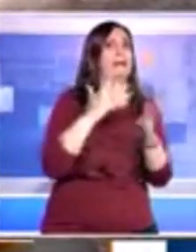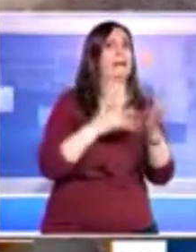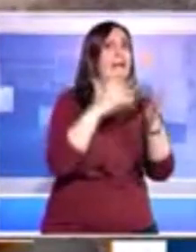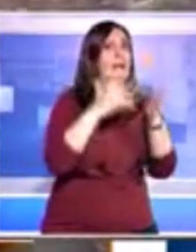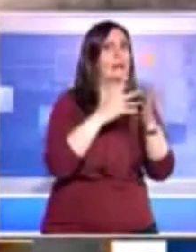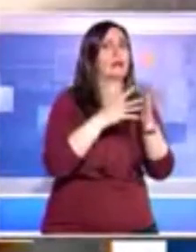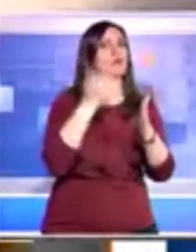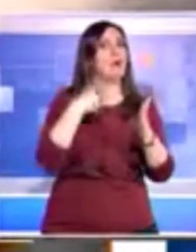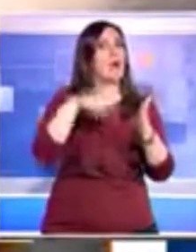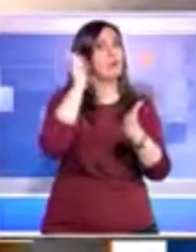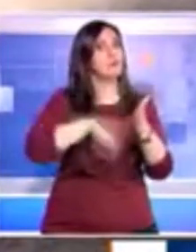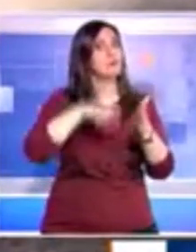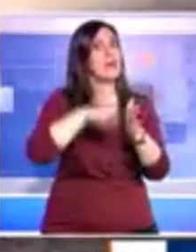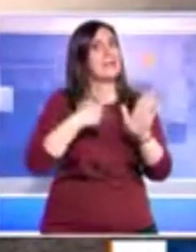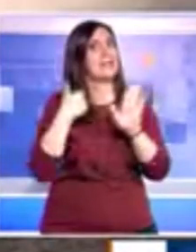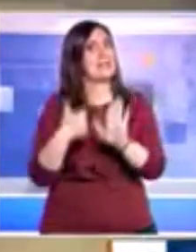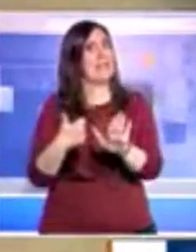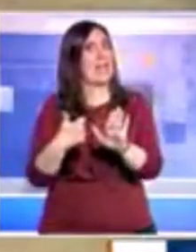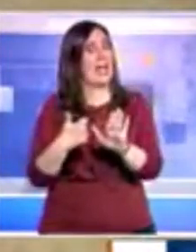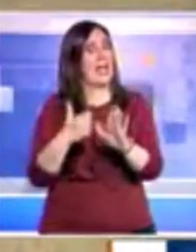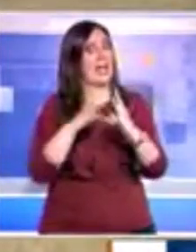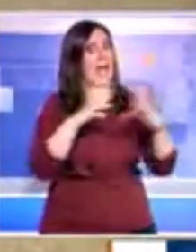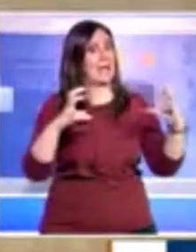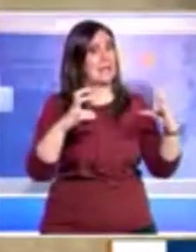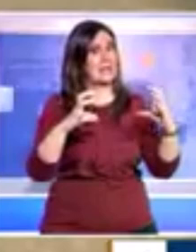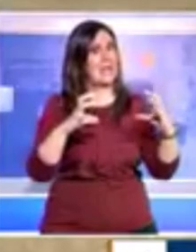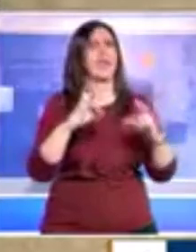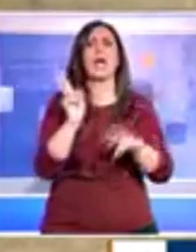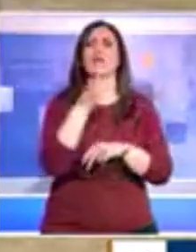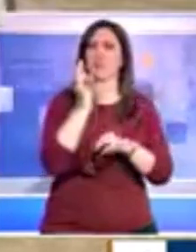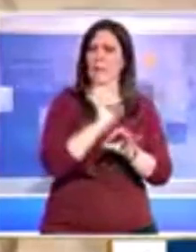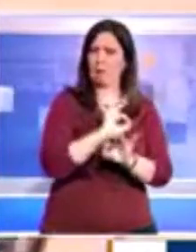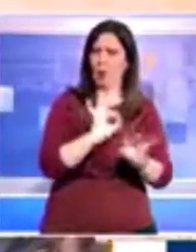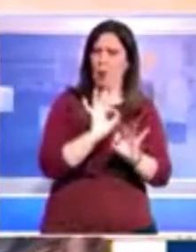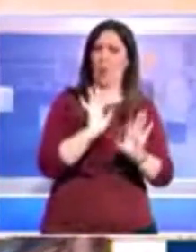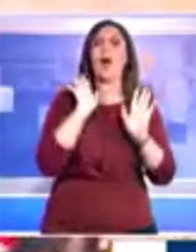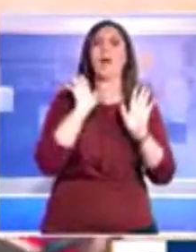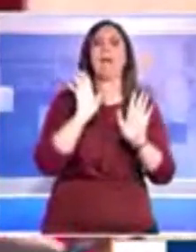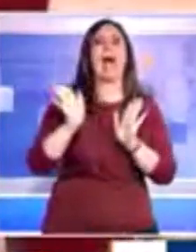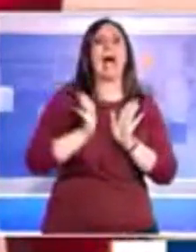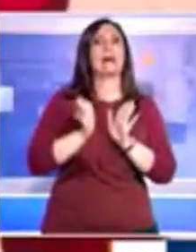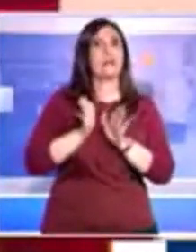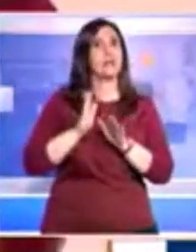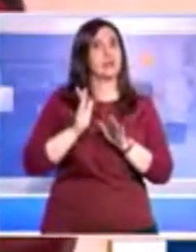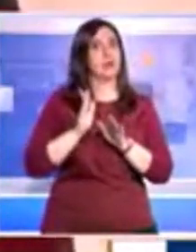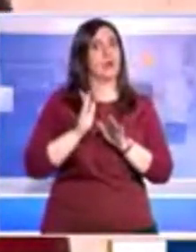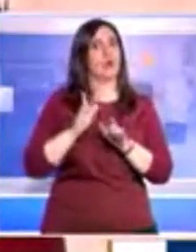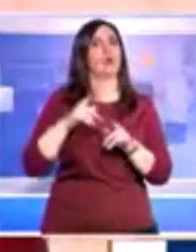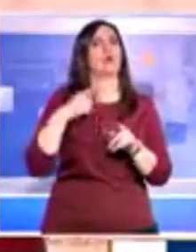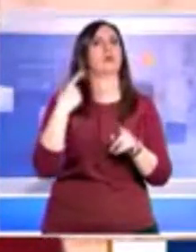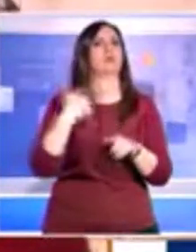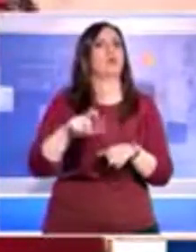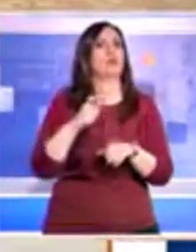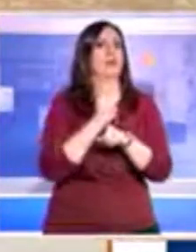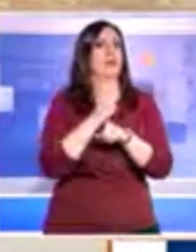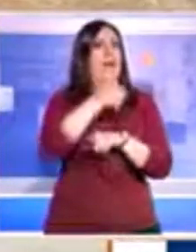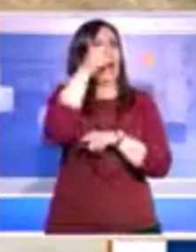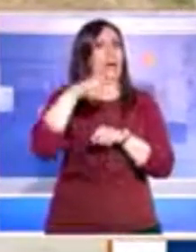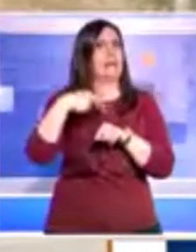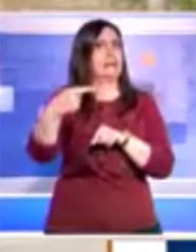sanzionate 6 nessun caso di caporalato fortunatamente ma l'attenzione resta alta perché la stagione estiva passi senza problemi